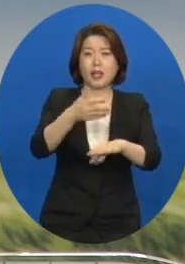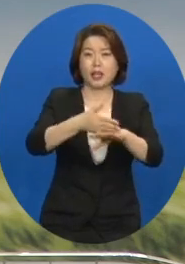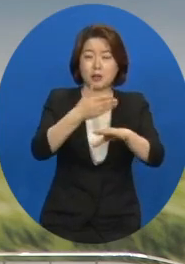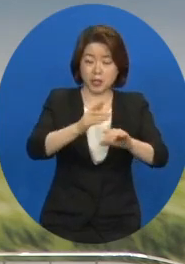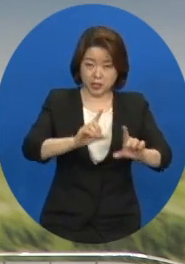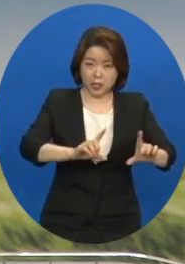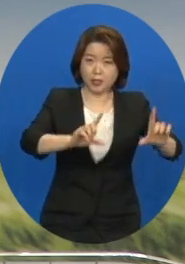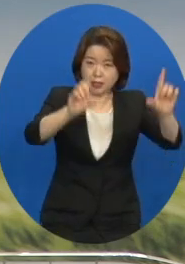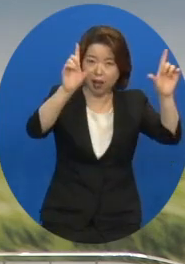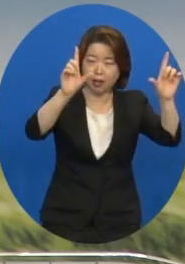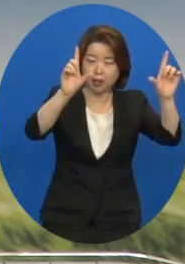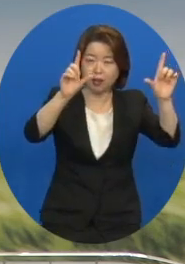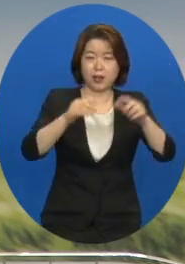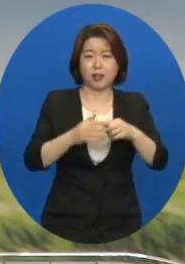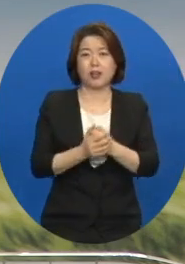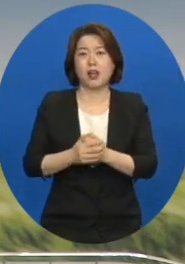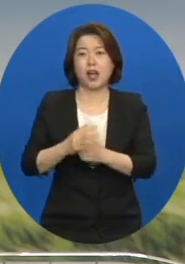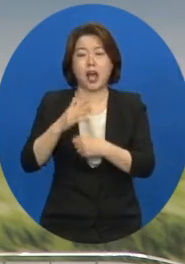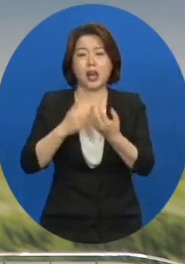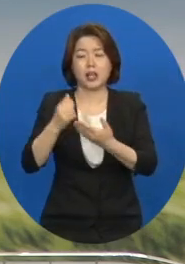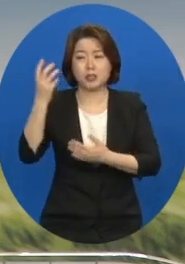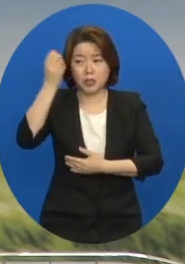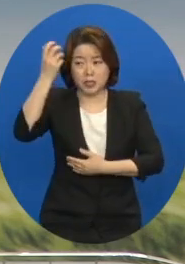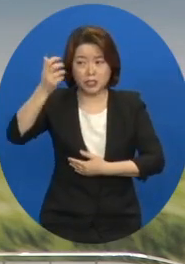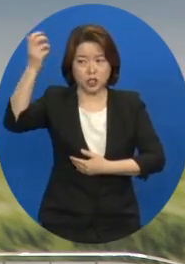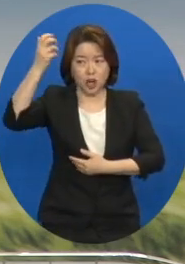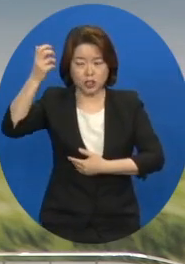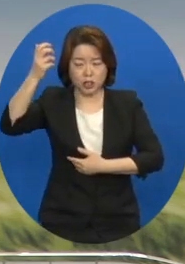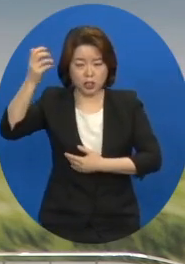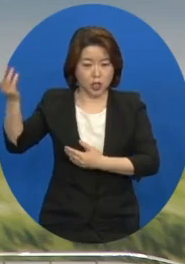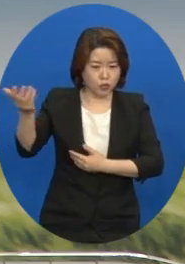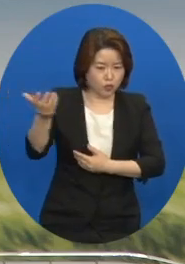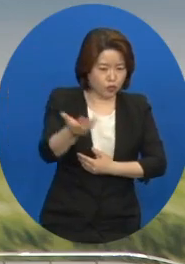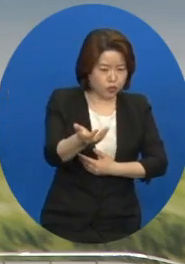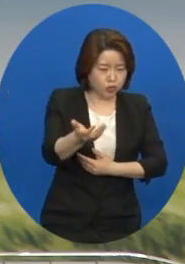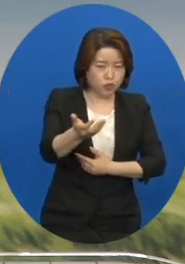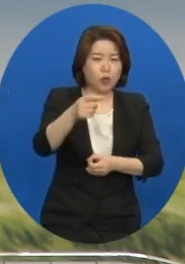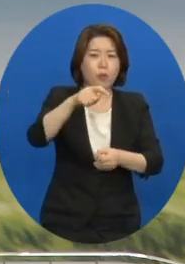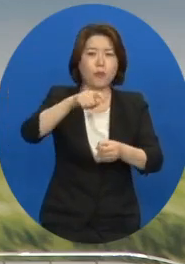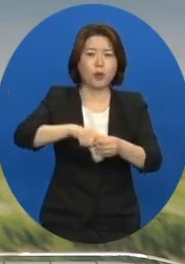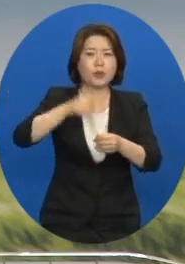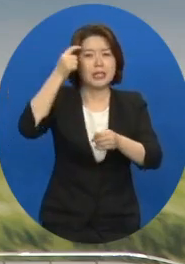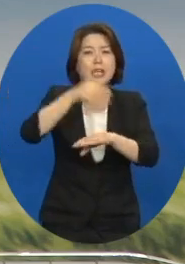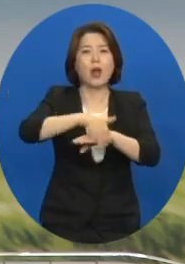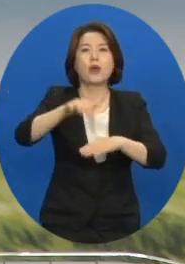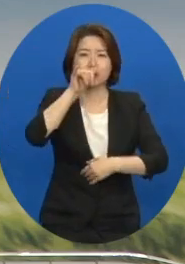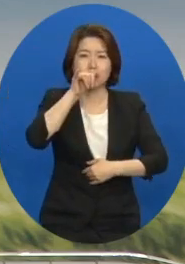그날 하나님이 성령을 주시기로 계획하셨기 때문입니다.